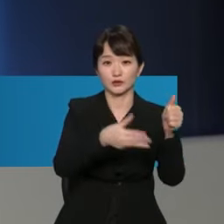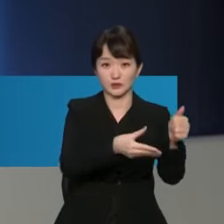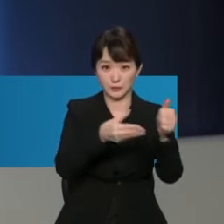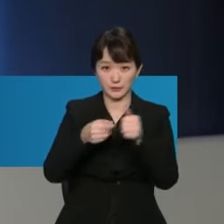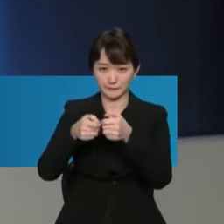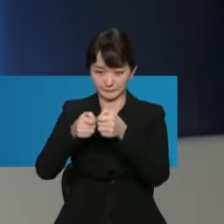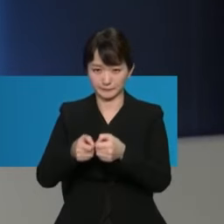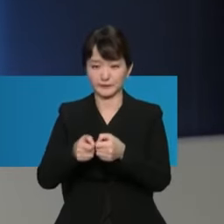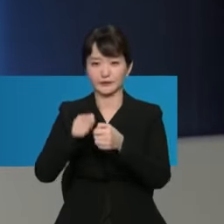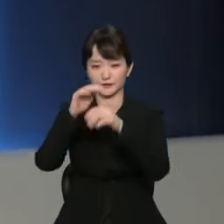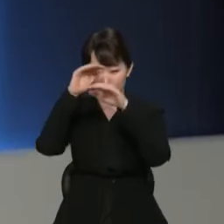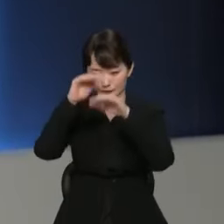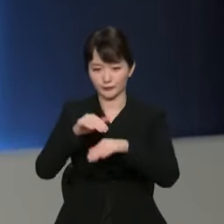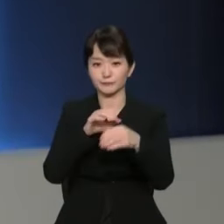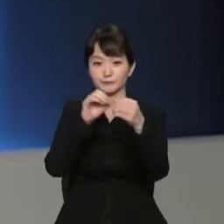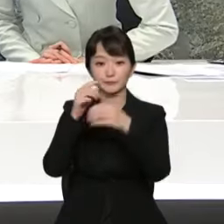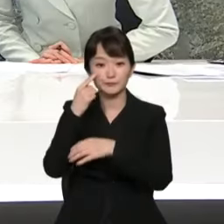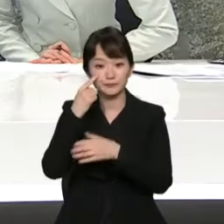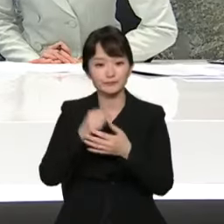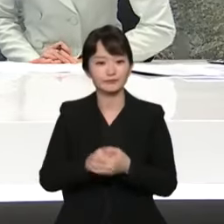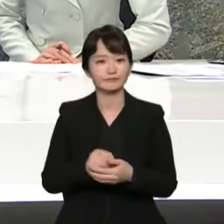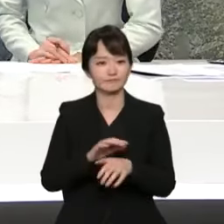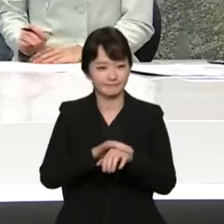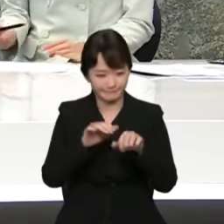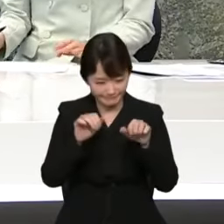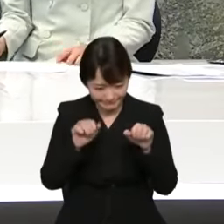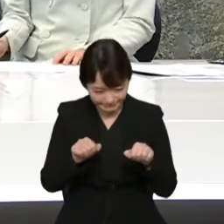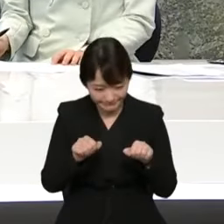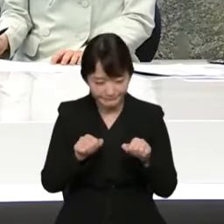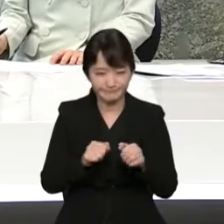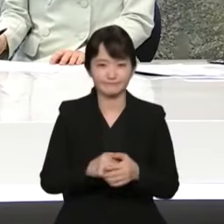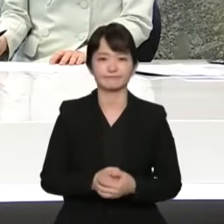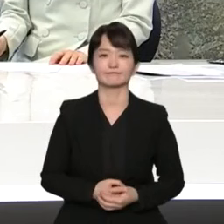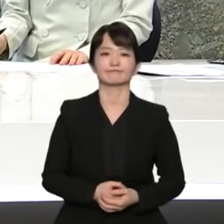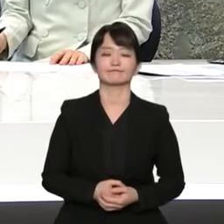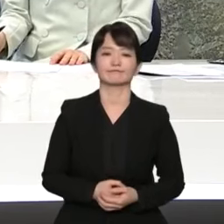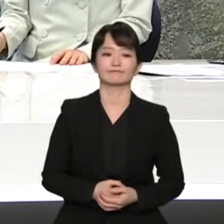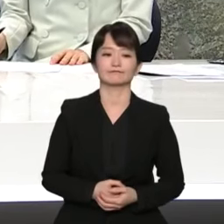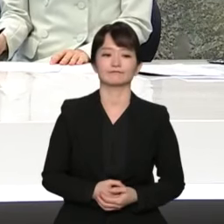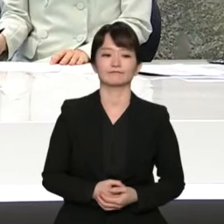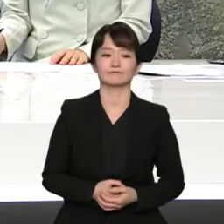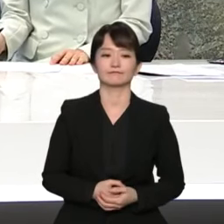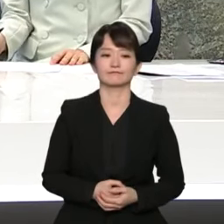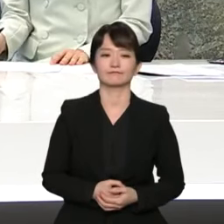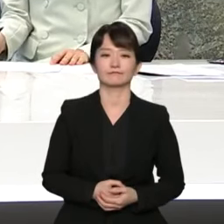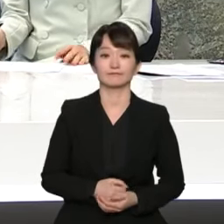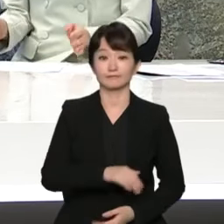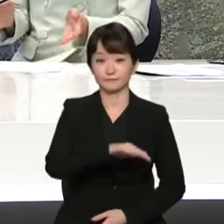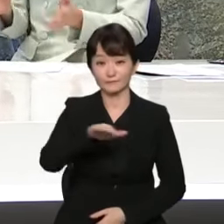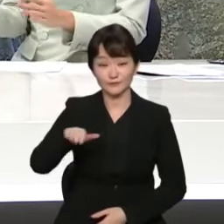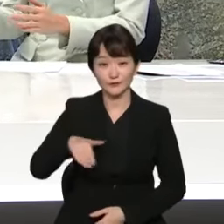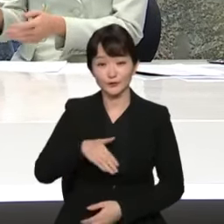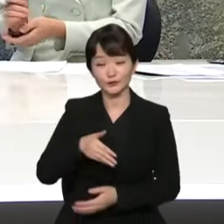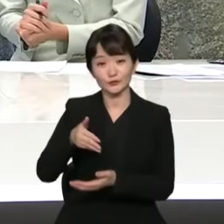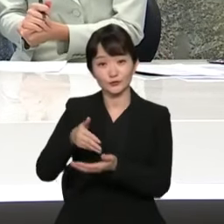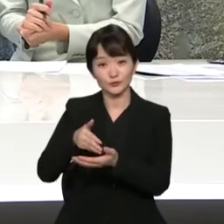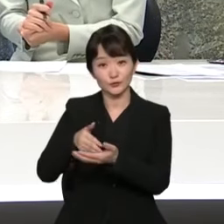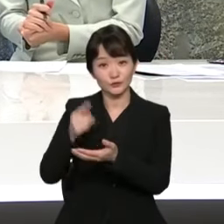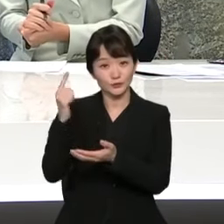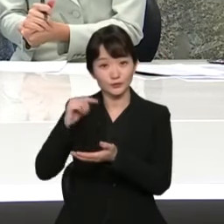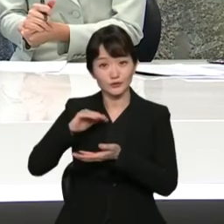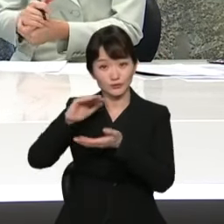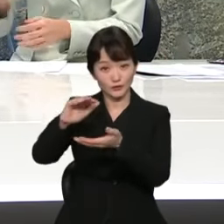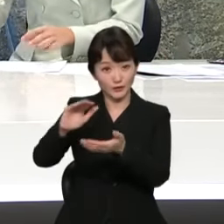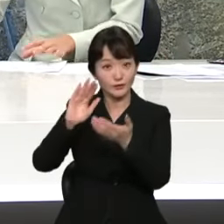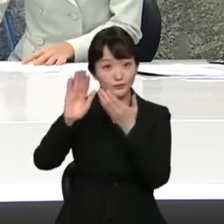더 자세한 이야기 나눠 보겠습니다 어서 오세요네 안녕하십니까네 어 저희 뉴스룸에서 보도가 나간 이후에